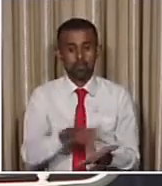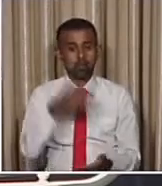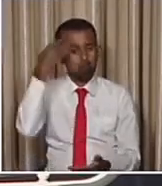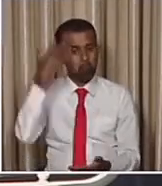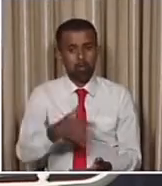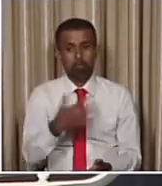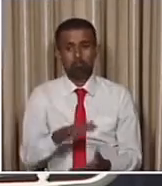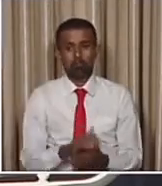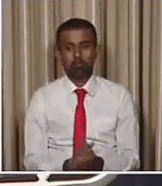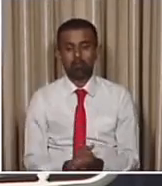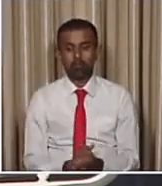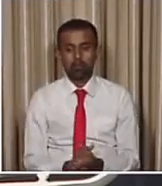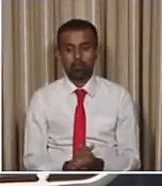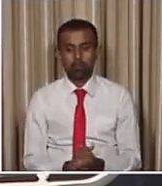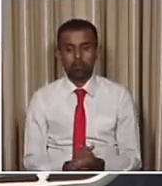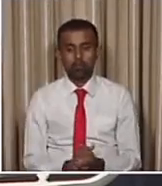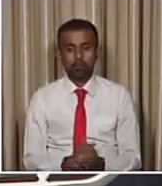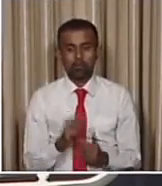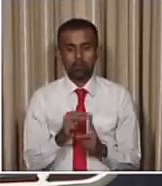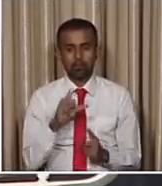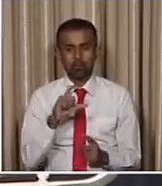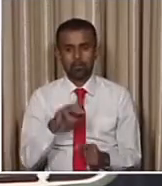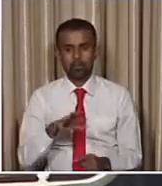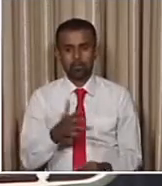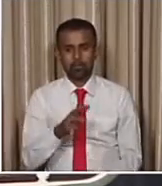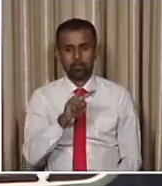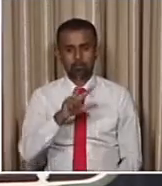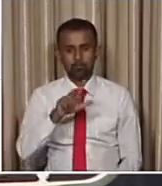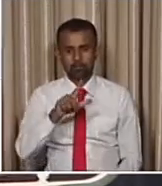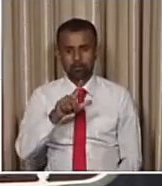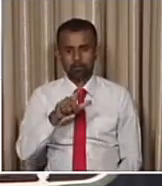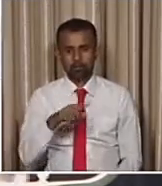PC 71799. இந்த 2 போலீசாரும் உடனடியாக கைது செய்யப்பட வேண்டும். இந்த போலீசாருடைய அராஜகங்கள் கட்டுப்படுத்தப்பட வேண்டும்.